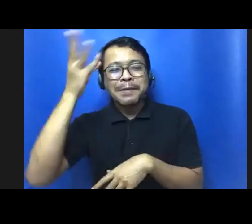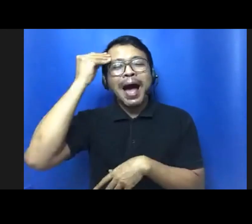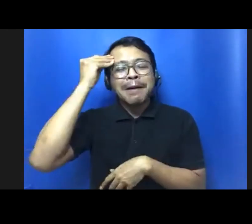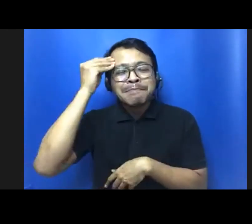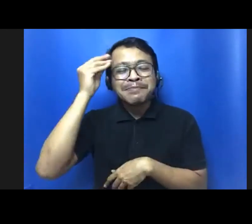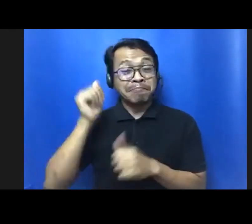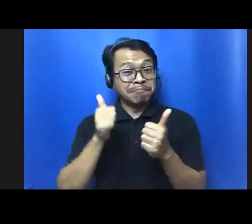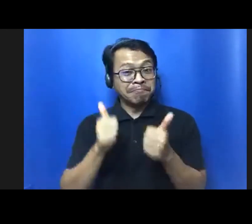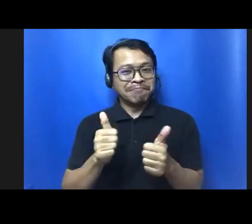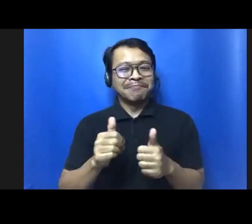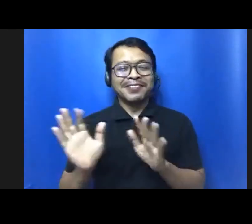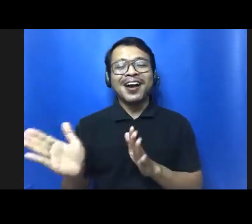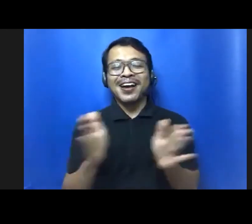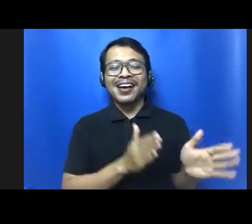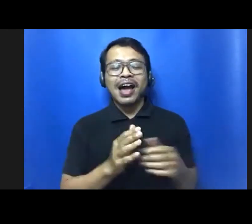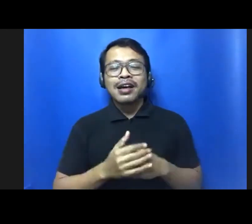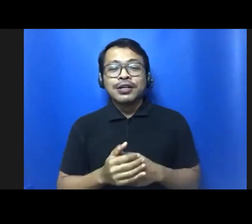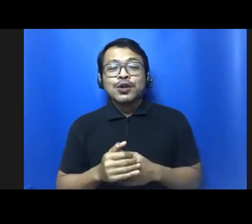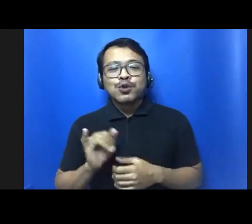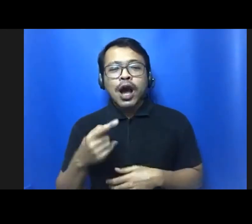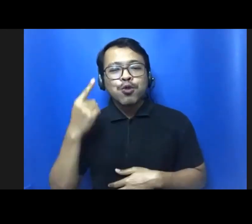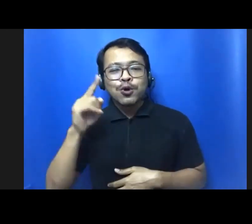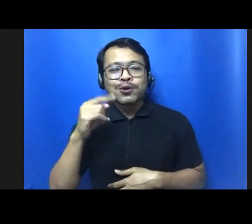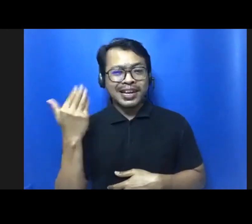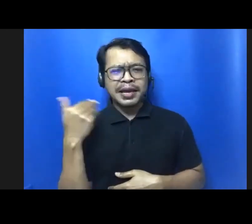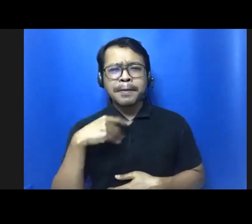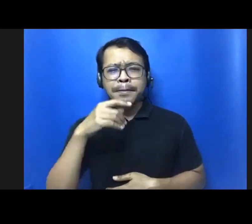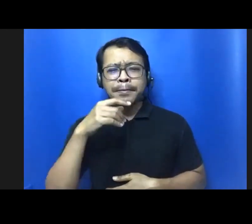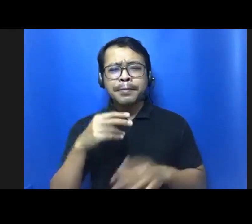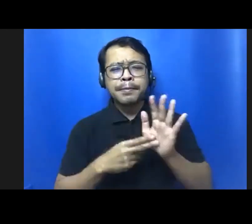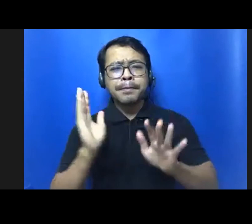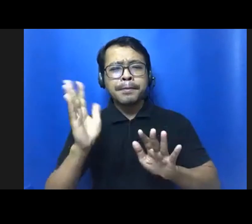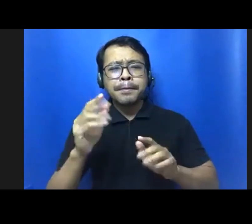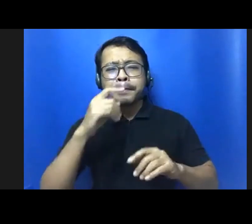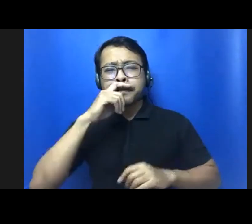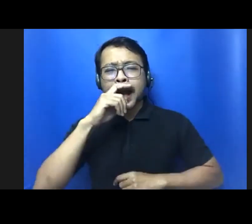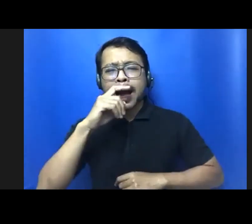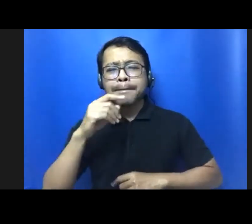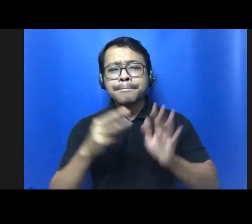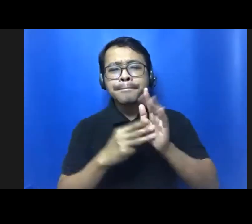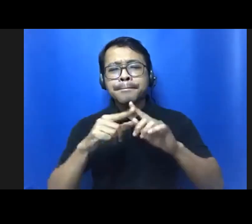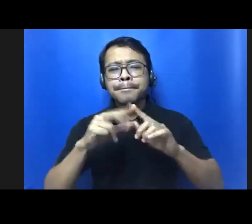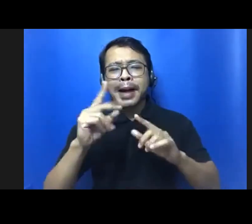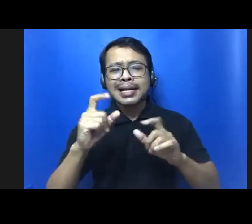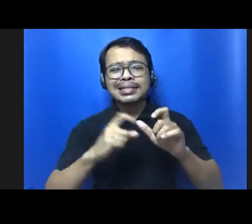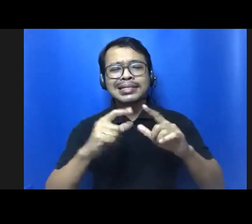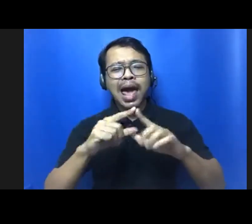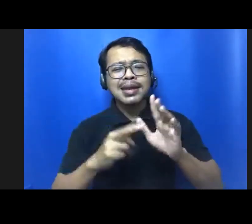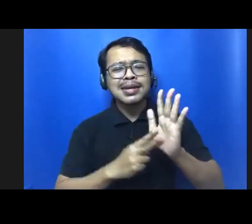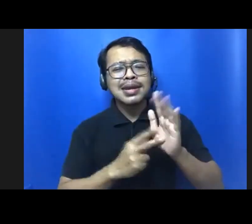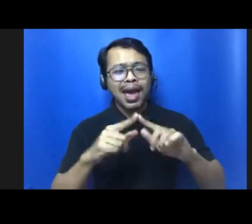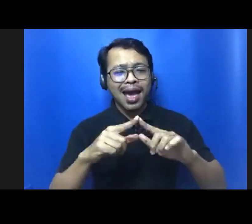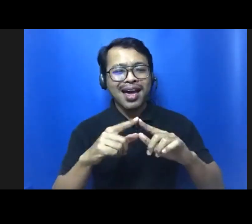Kemudian juga kami apresiasi kepada Pak Marsana ya dari Disnaker Kota Bandung